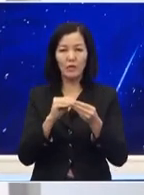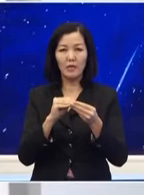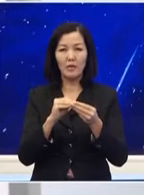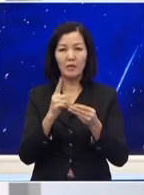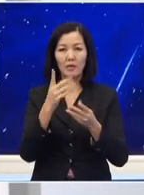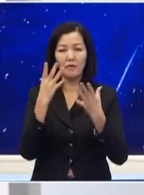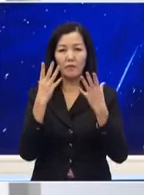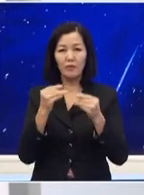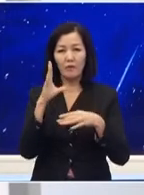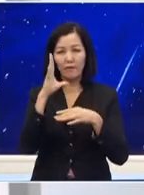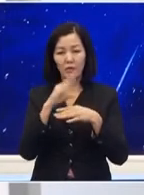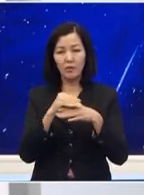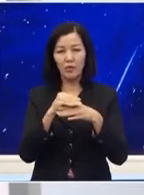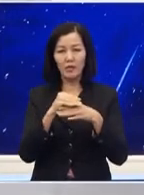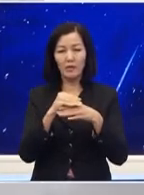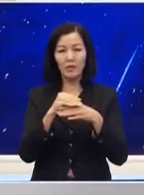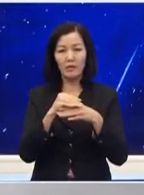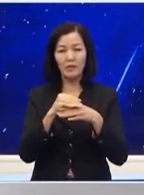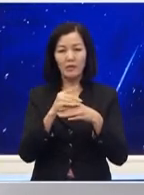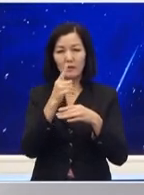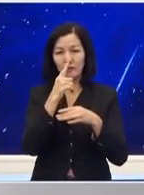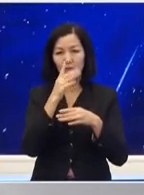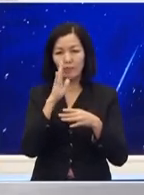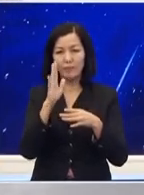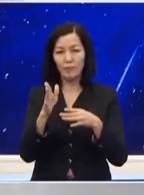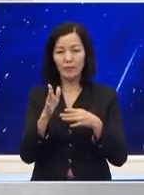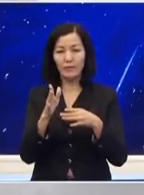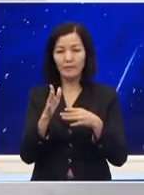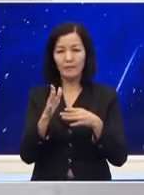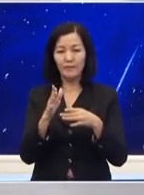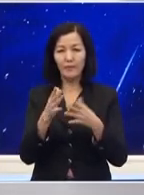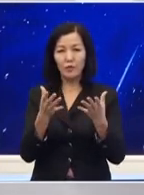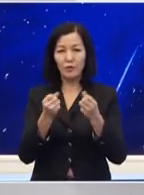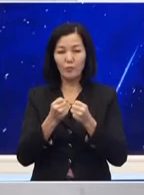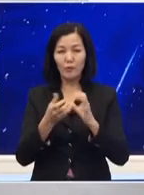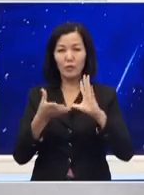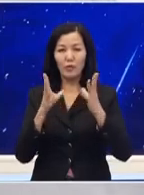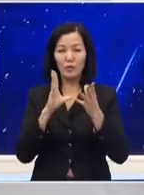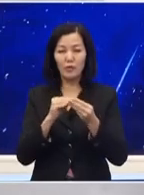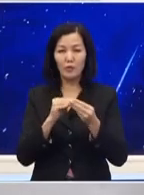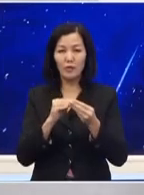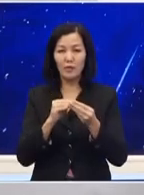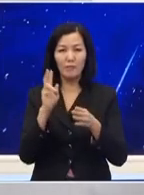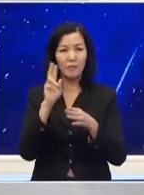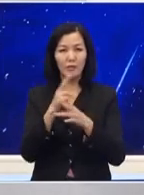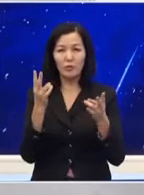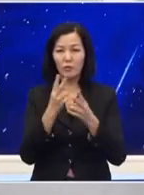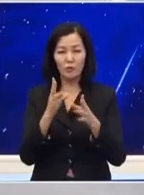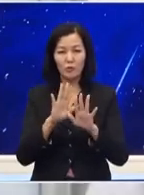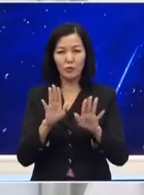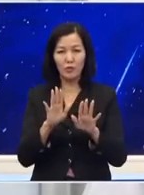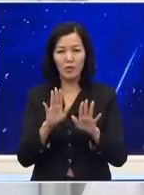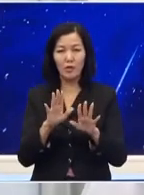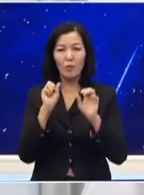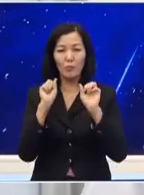течение дня, либо вечером, ближе к вечеру. Да, для того, чтобы получить результат, ему не обязательно приезжать в процедурный кабинет.